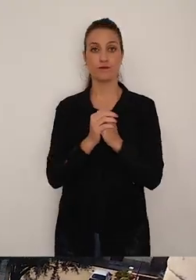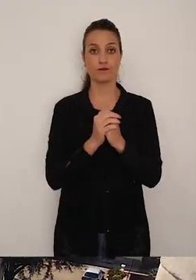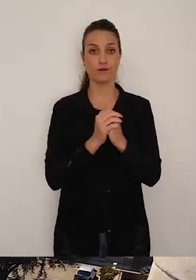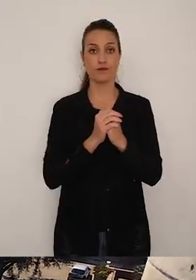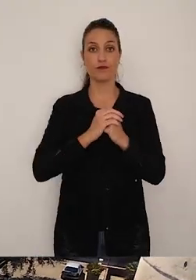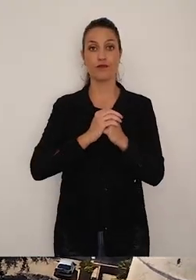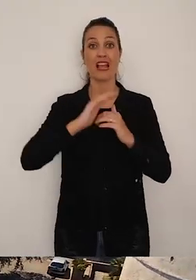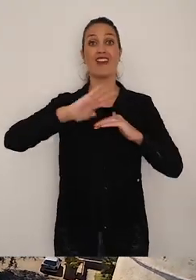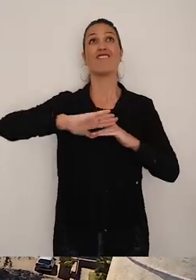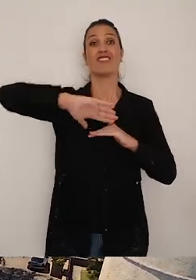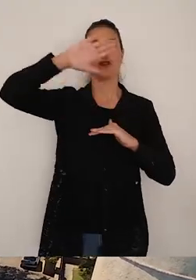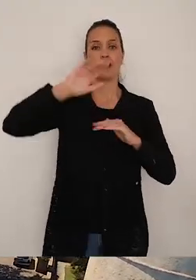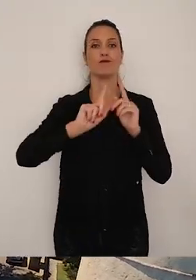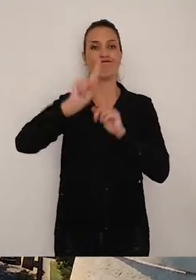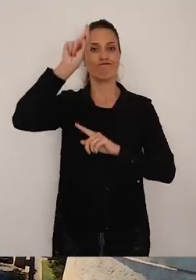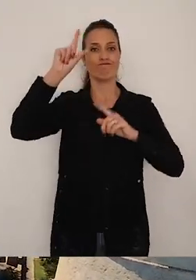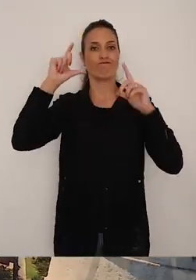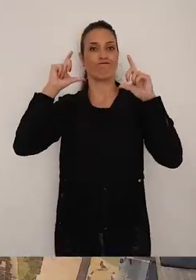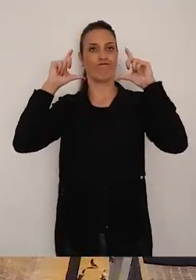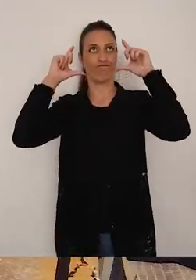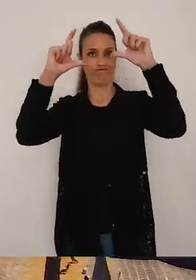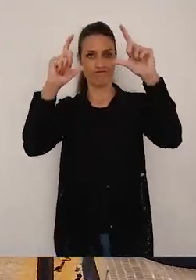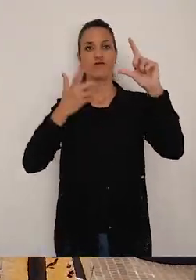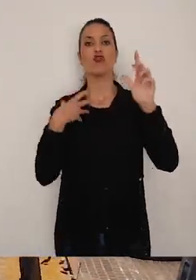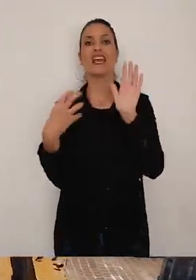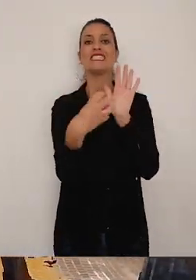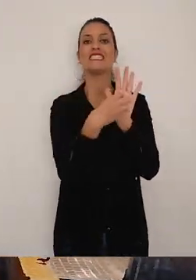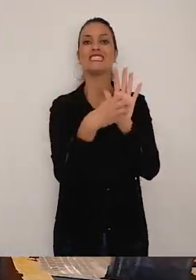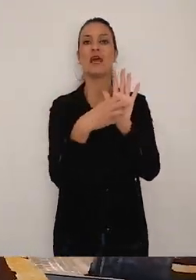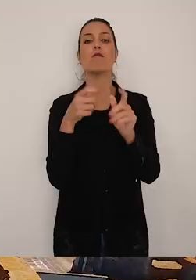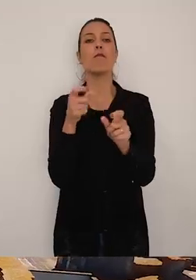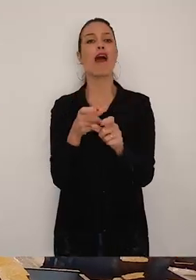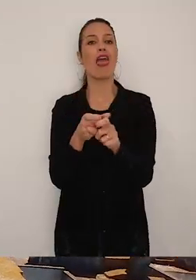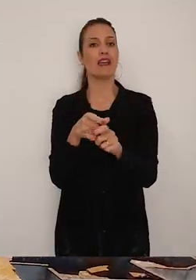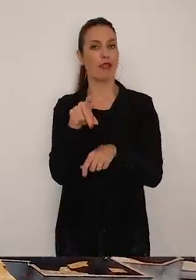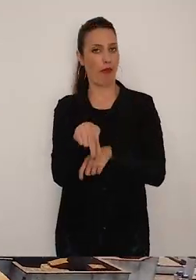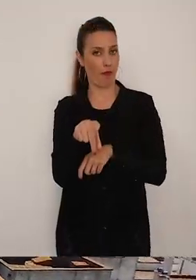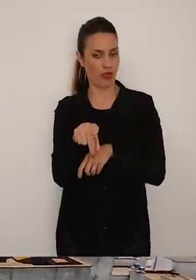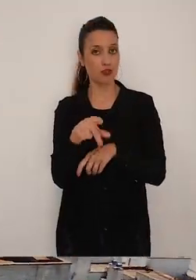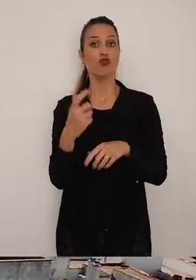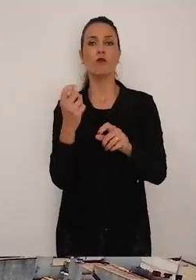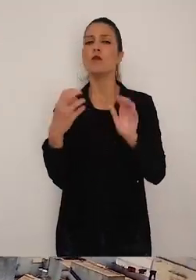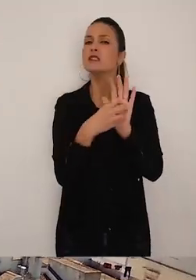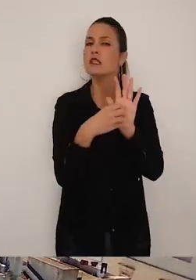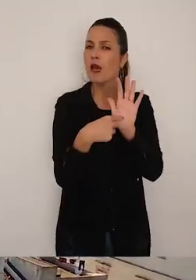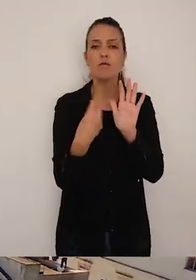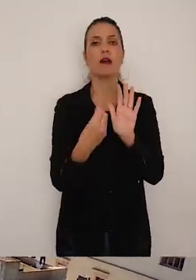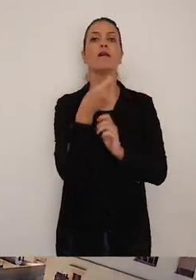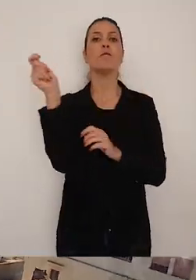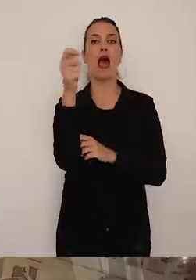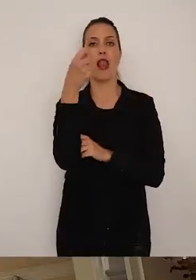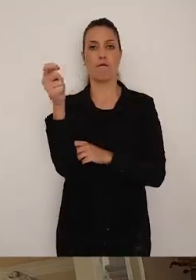La grande facciata termina con un frontone sul quale è posizionato lo stemma del paese, rappresentato da una palma.